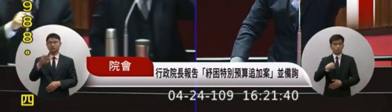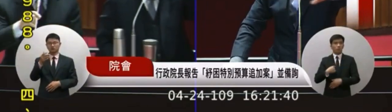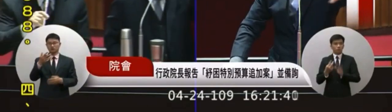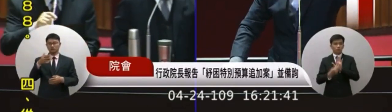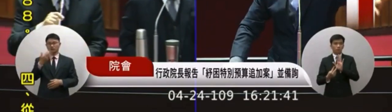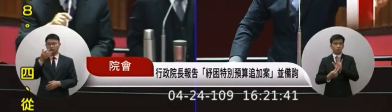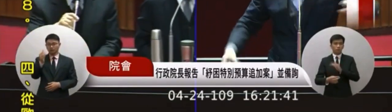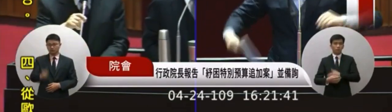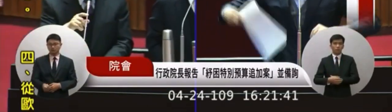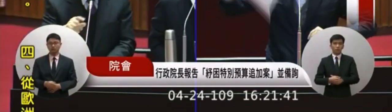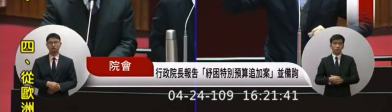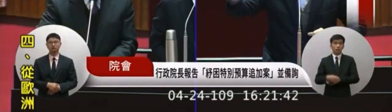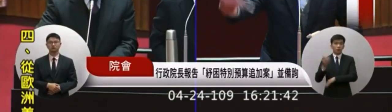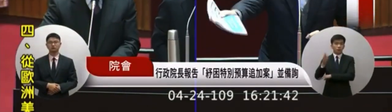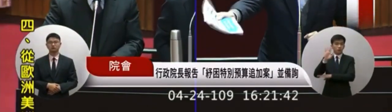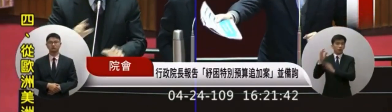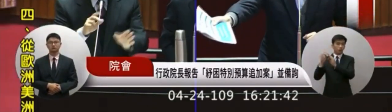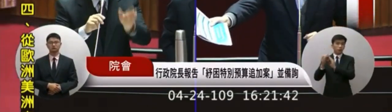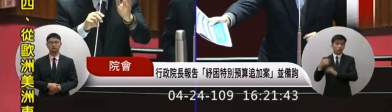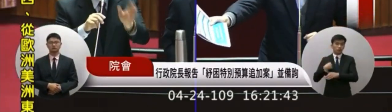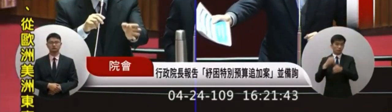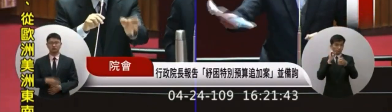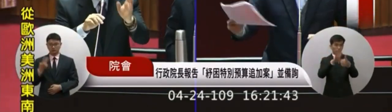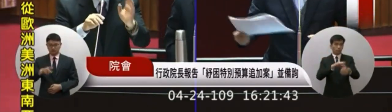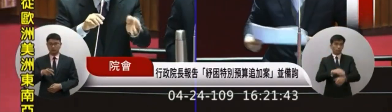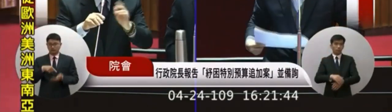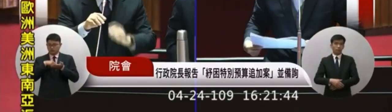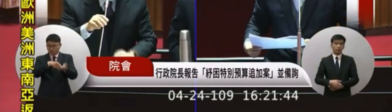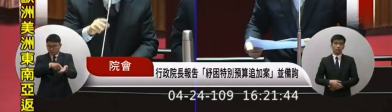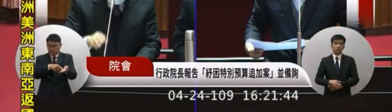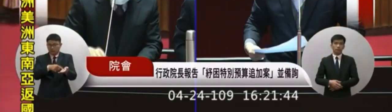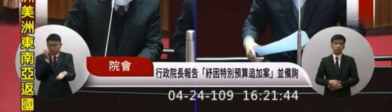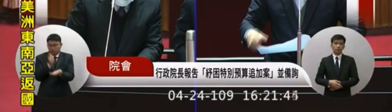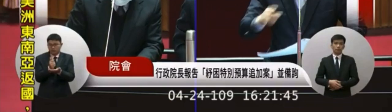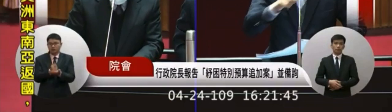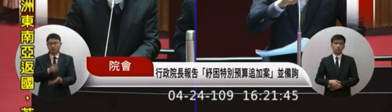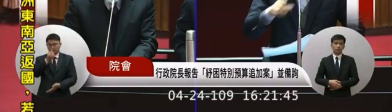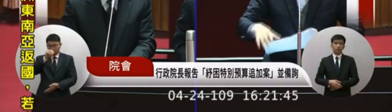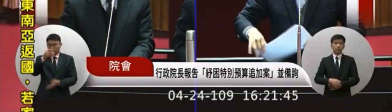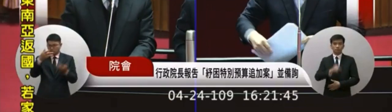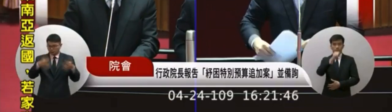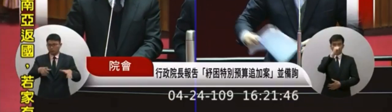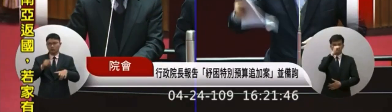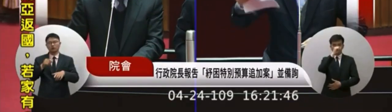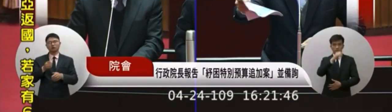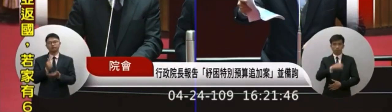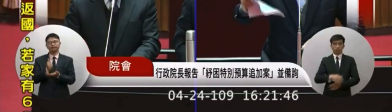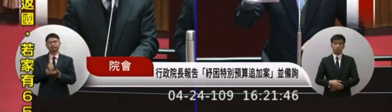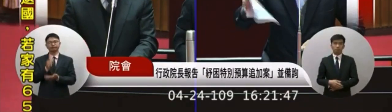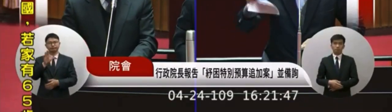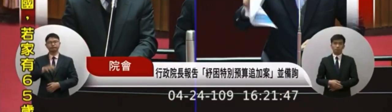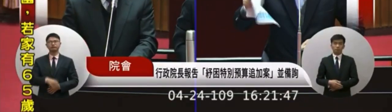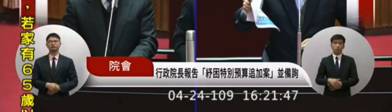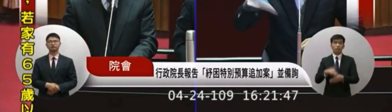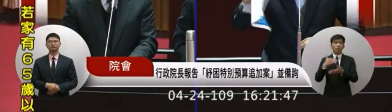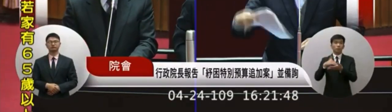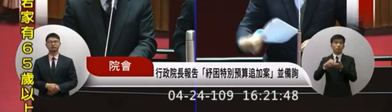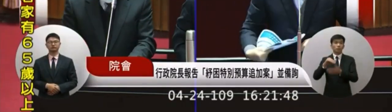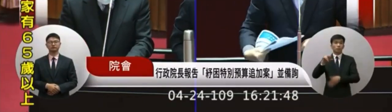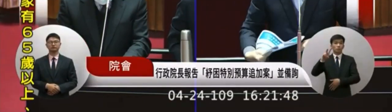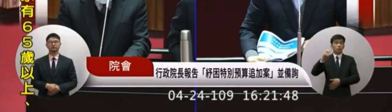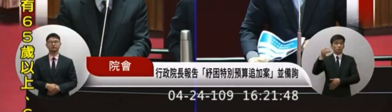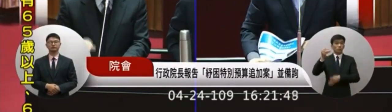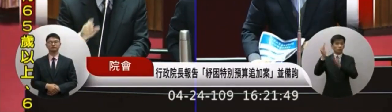疑问换公股， 已经2000多户， 然后核贷户已经1万多户了。 好，那占